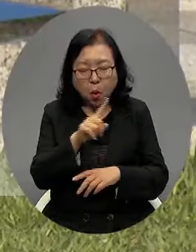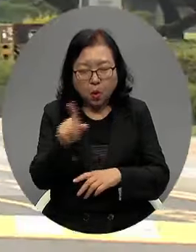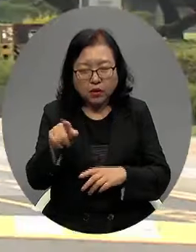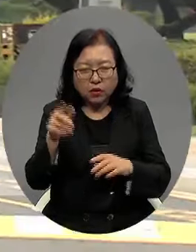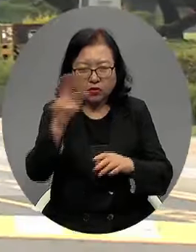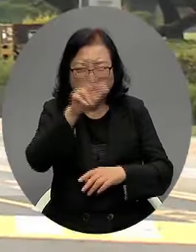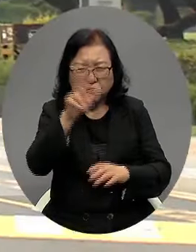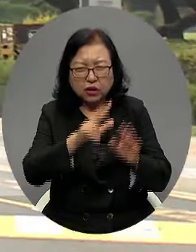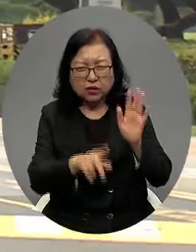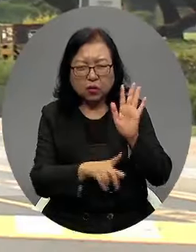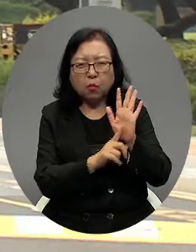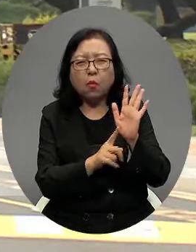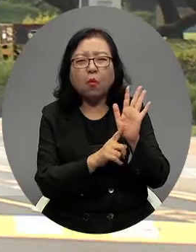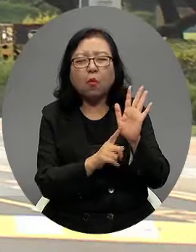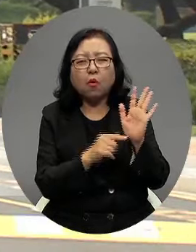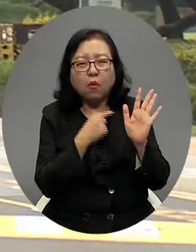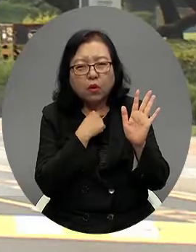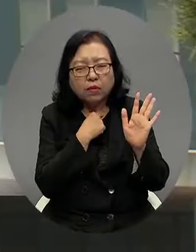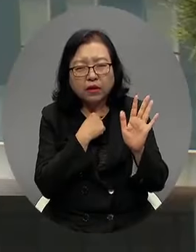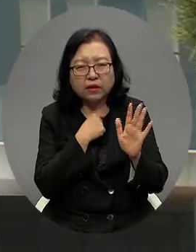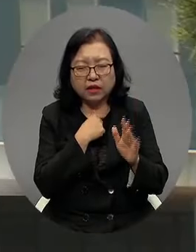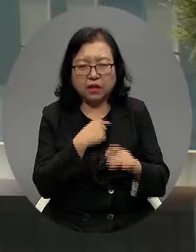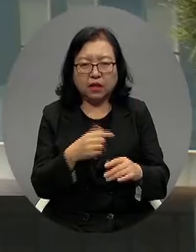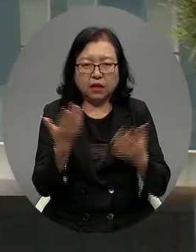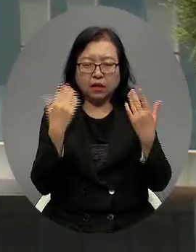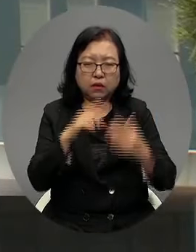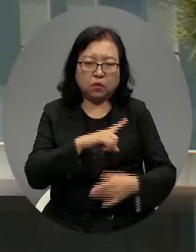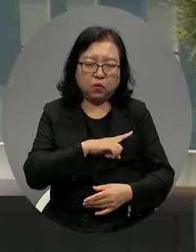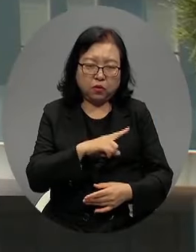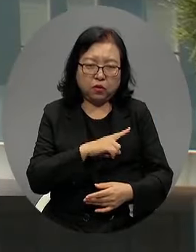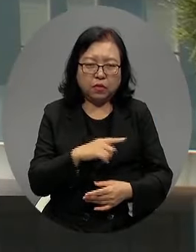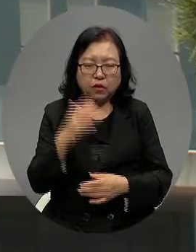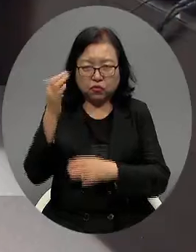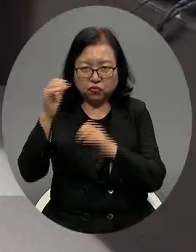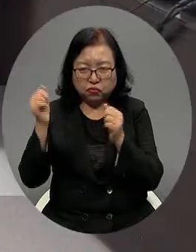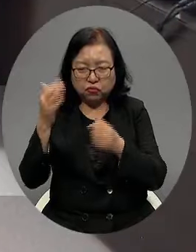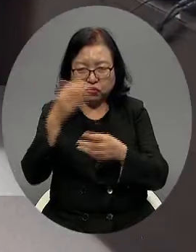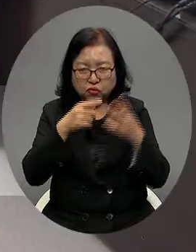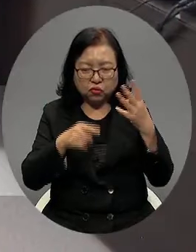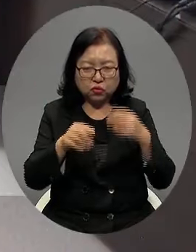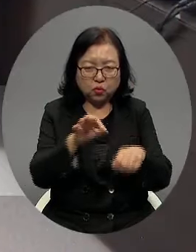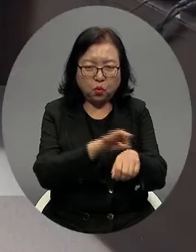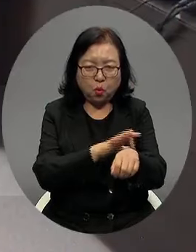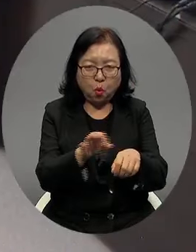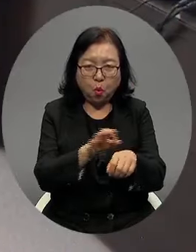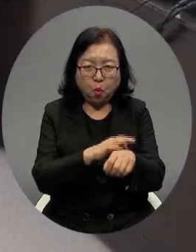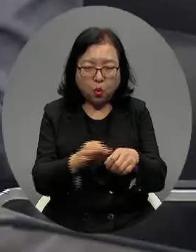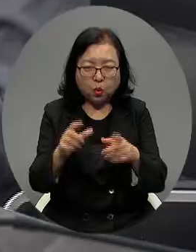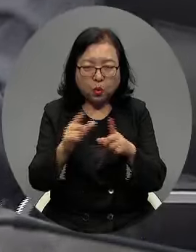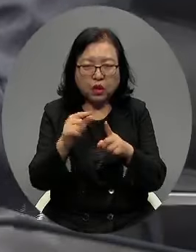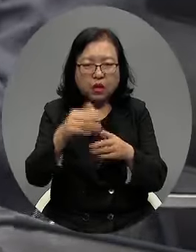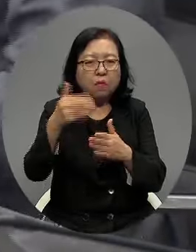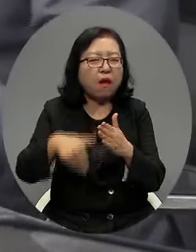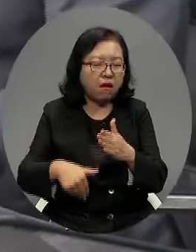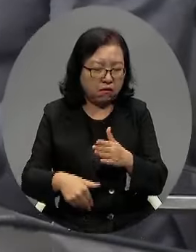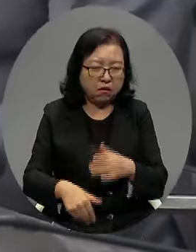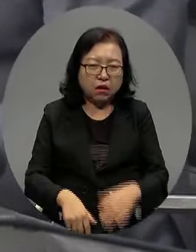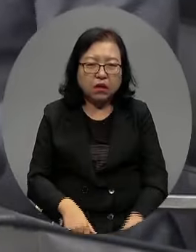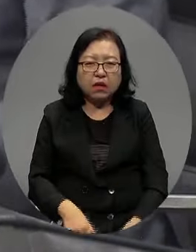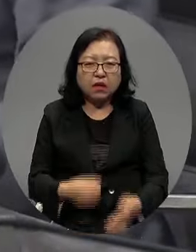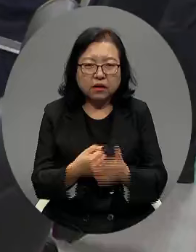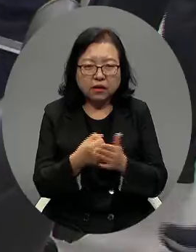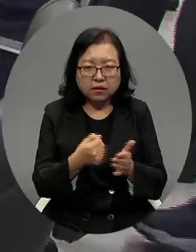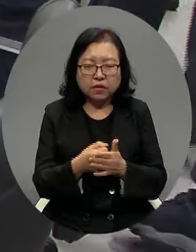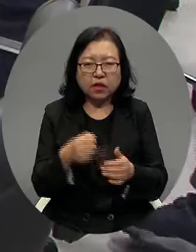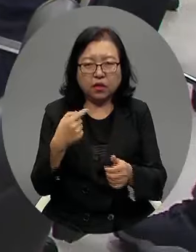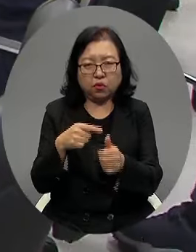청주 오송과 같은 지역명을 넣지 못할 가능성도 있습니다 충북 교육감이 지역 국회의원들에게 지원을